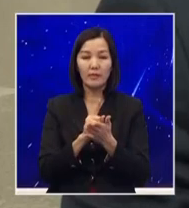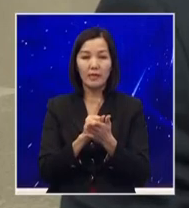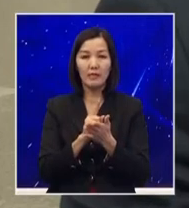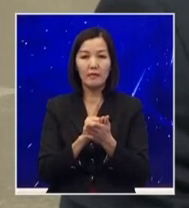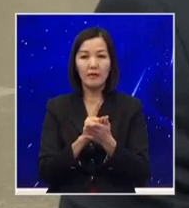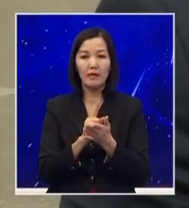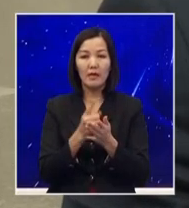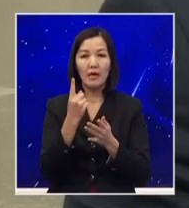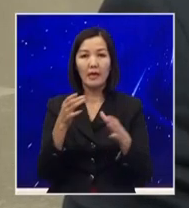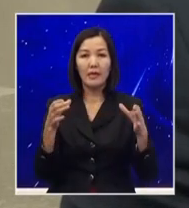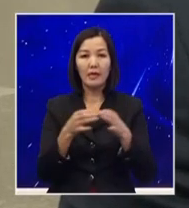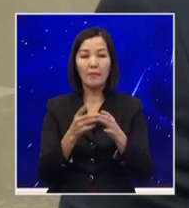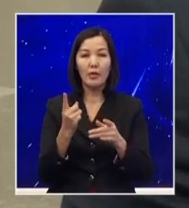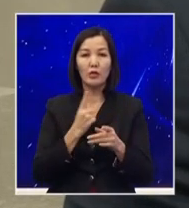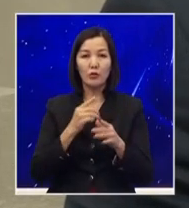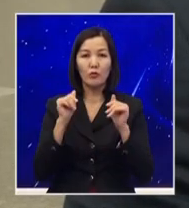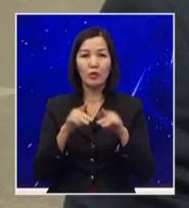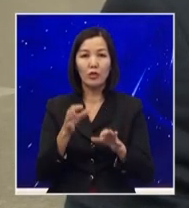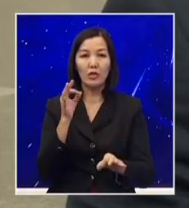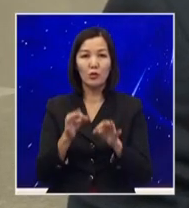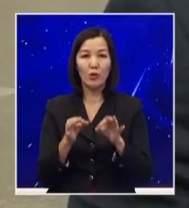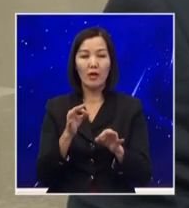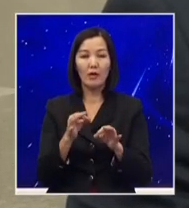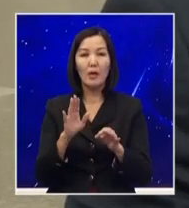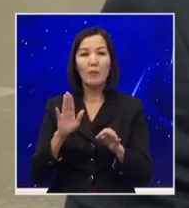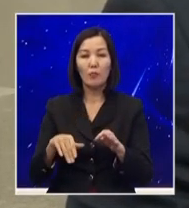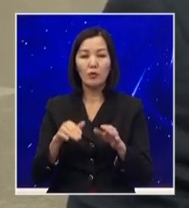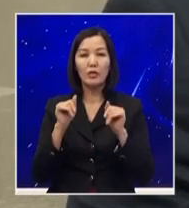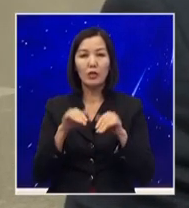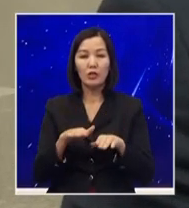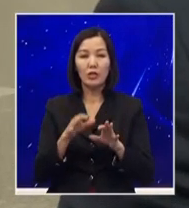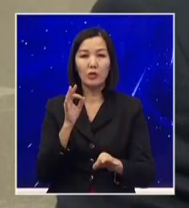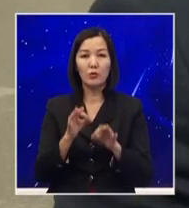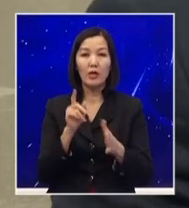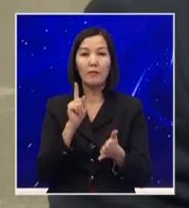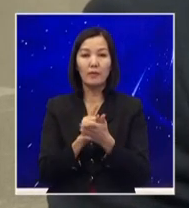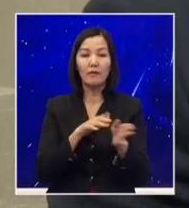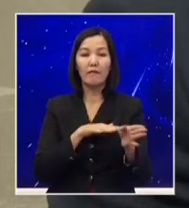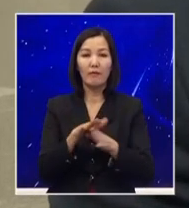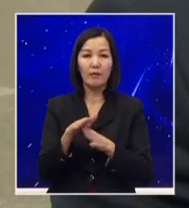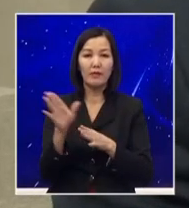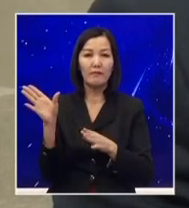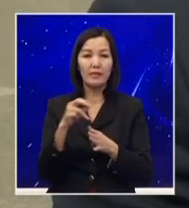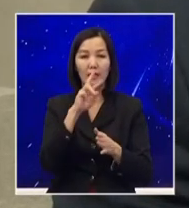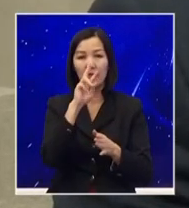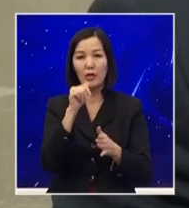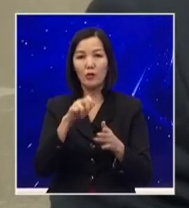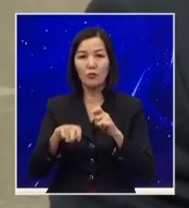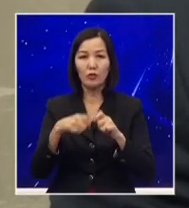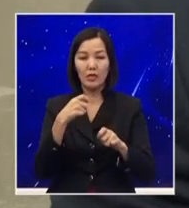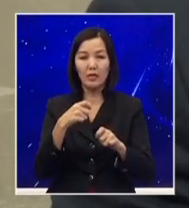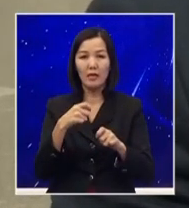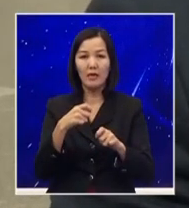а одна компания ждет решения суда. После решения суда обязуются выполнить все нарушения, которые были